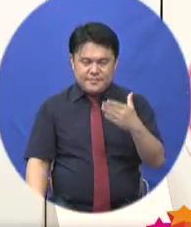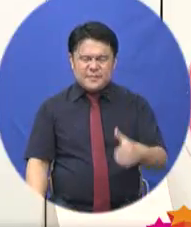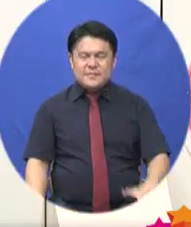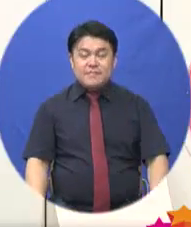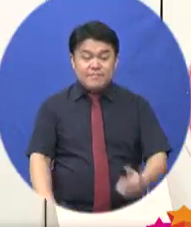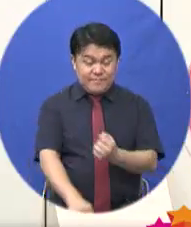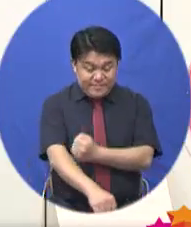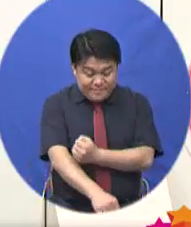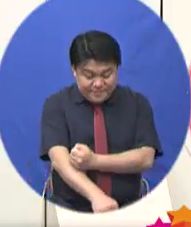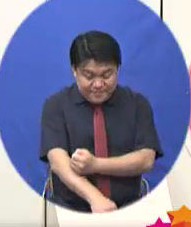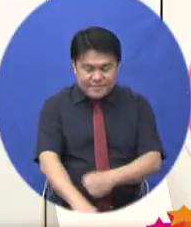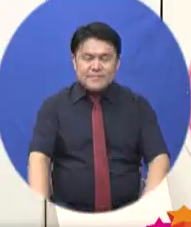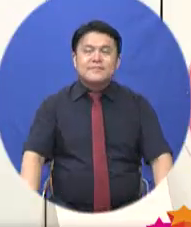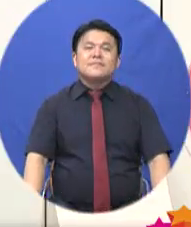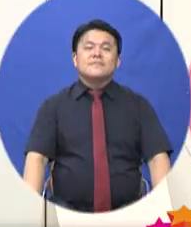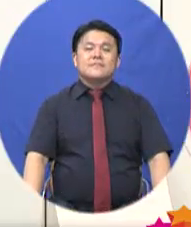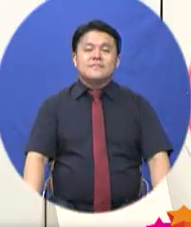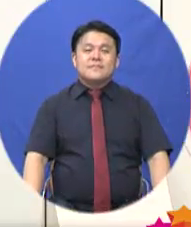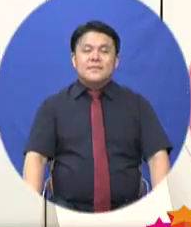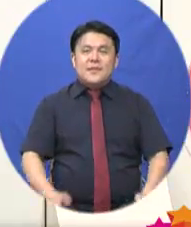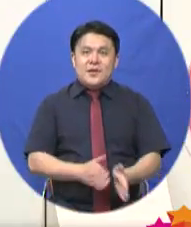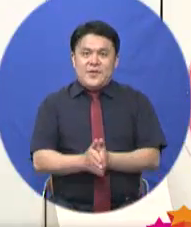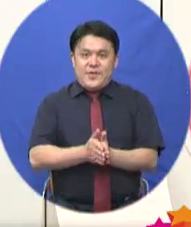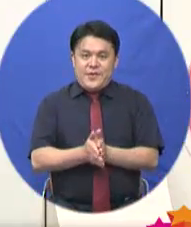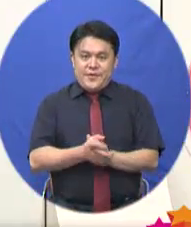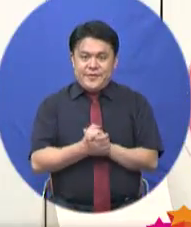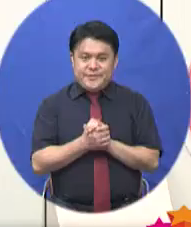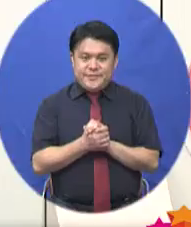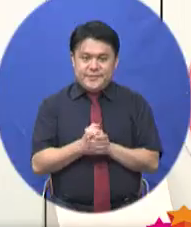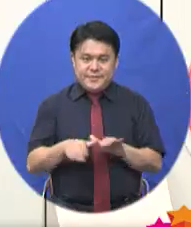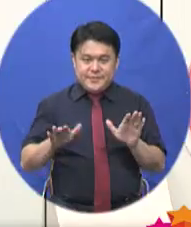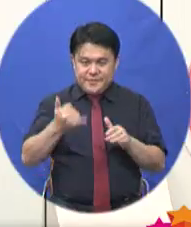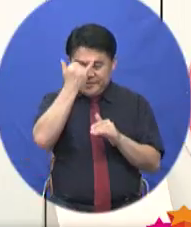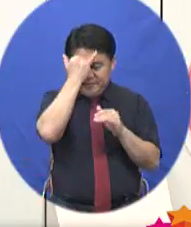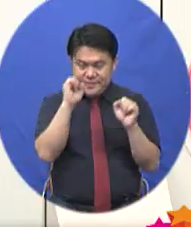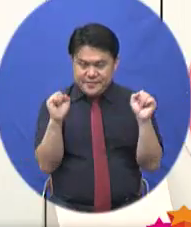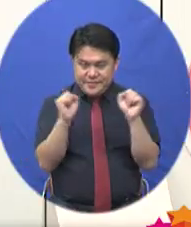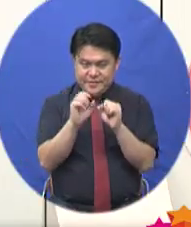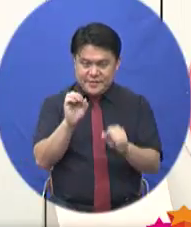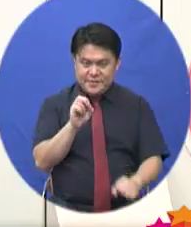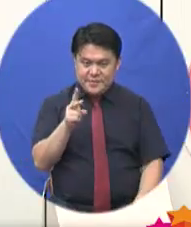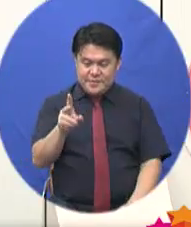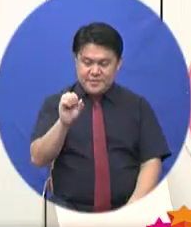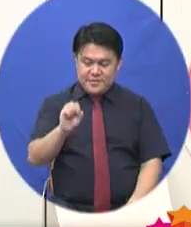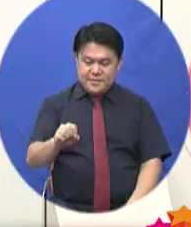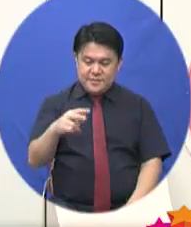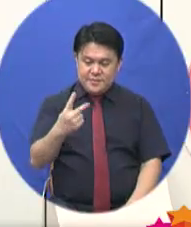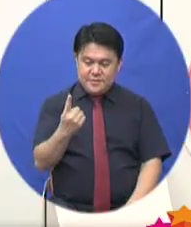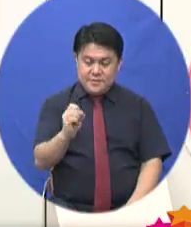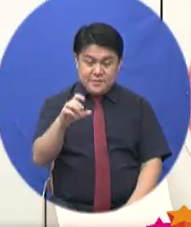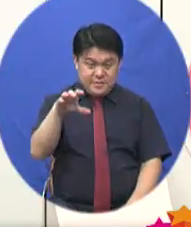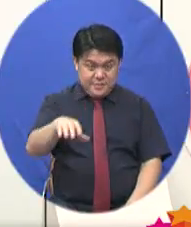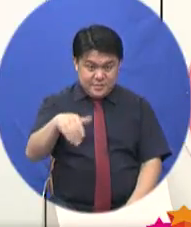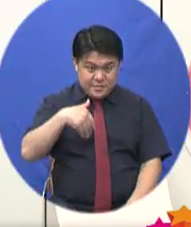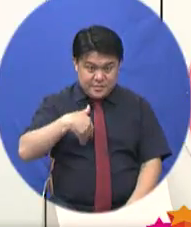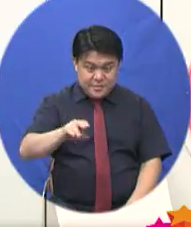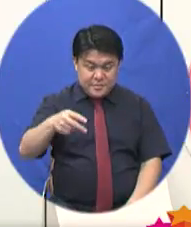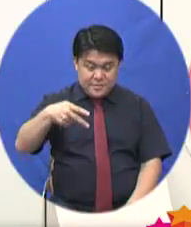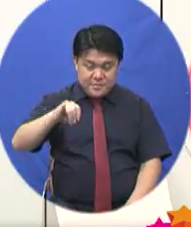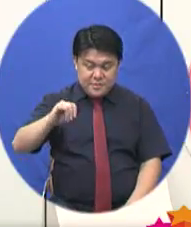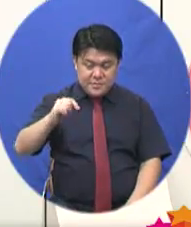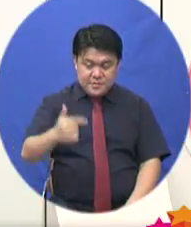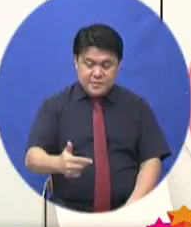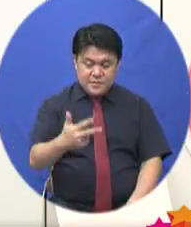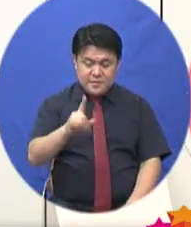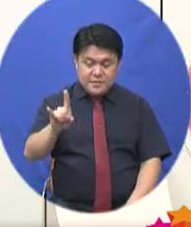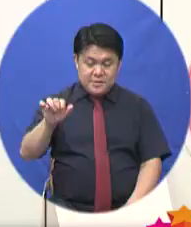9점. 수고하셨습니다. 자, 이번에는 충북 영동군으로 갑니다.